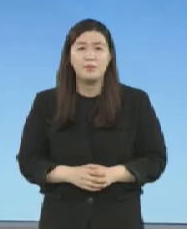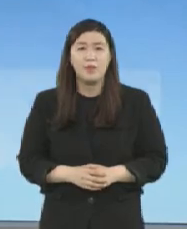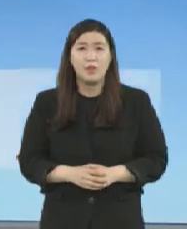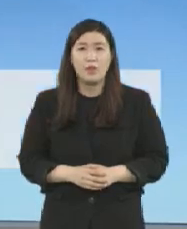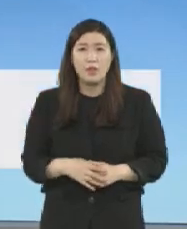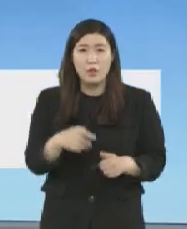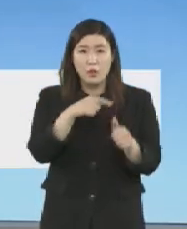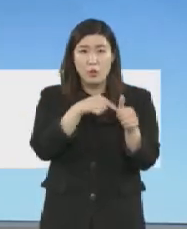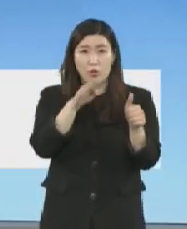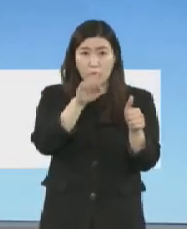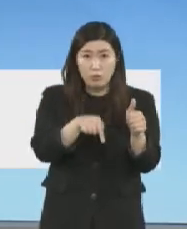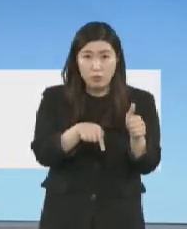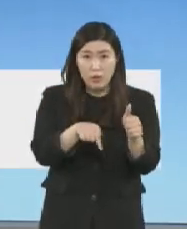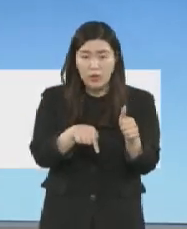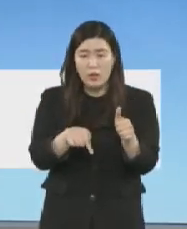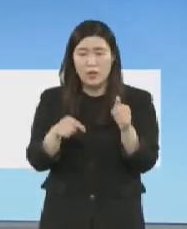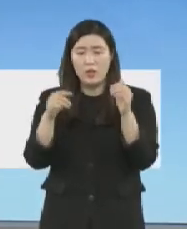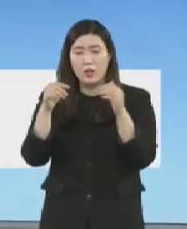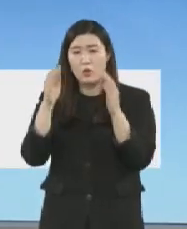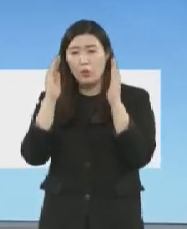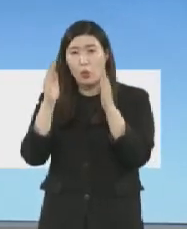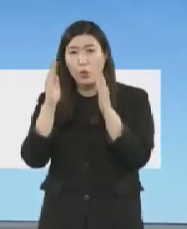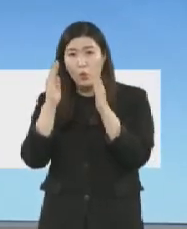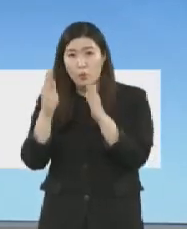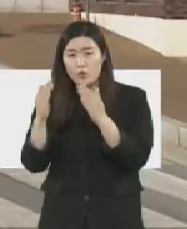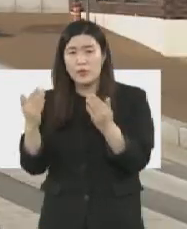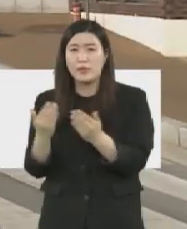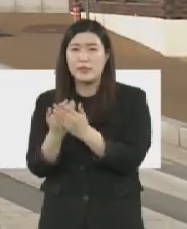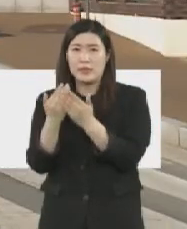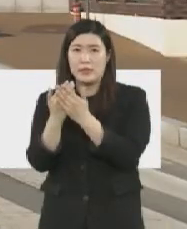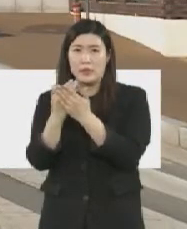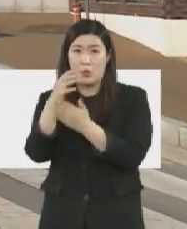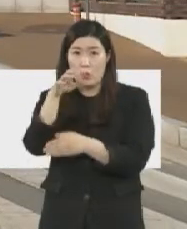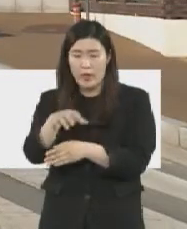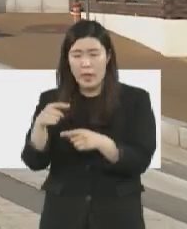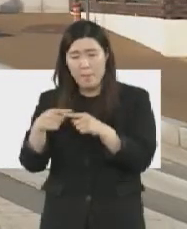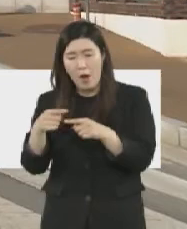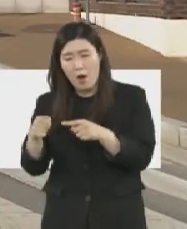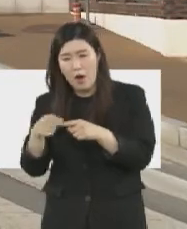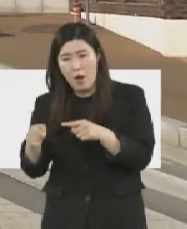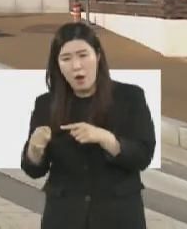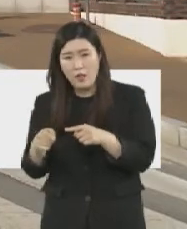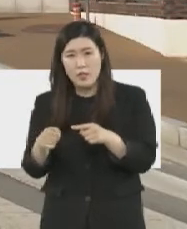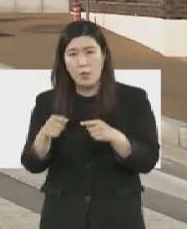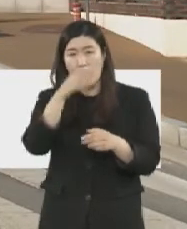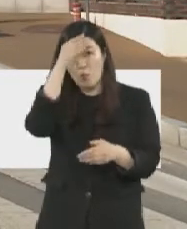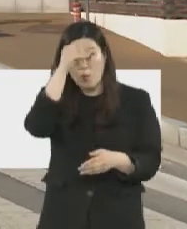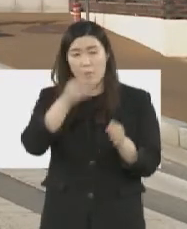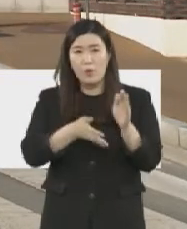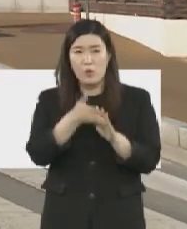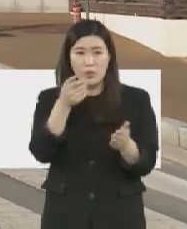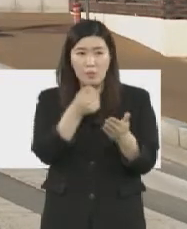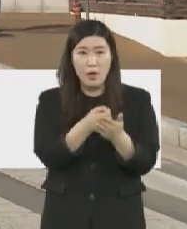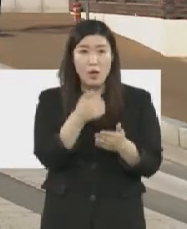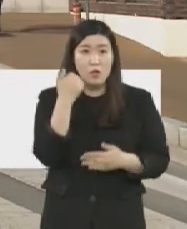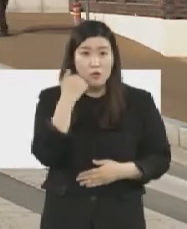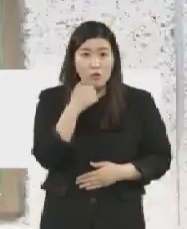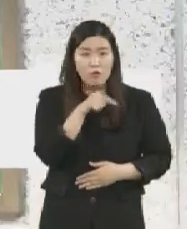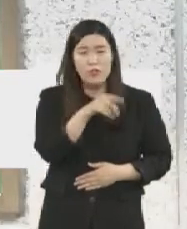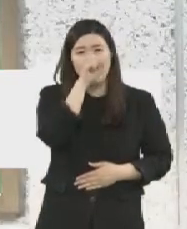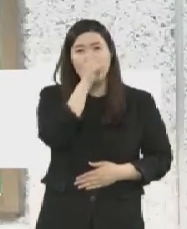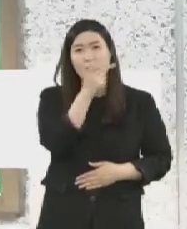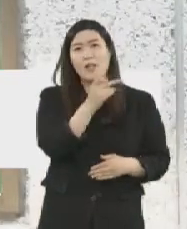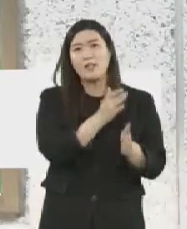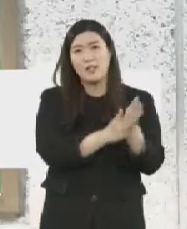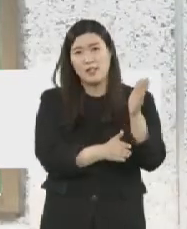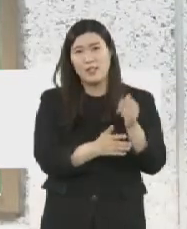아산시가 교육부와 국가평생교육진흥원 평가를 통해 평생학습도시로 재지정 됐습니다 3년 주기로 시행되는